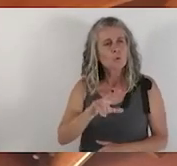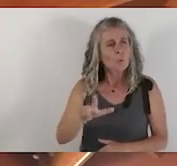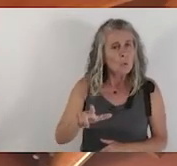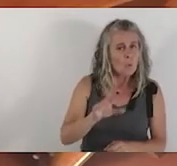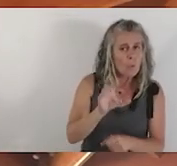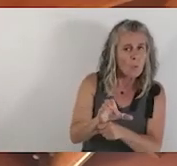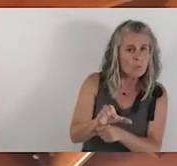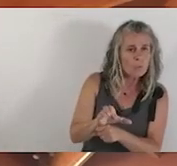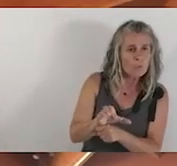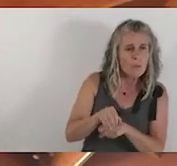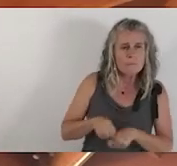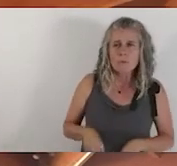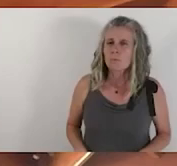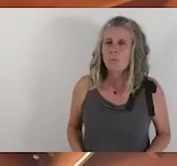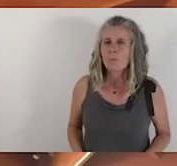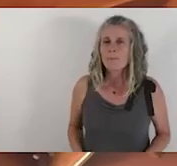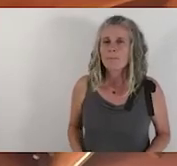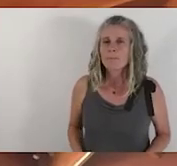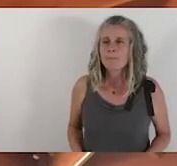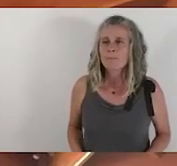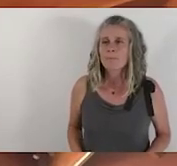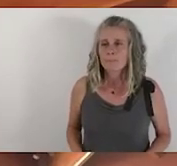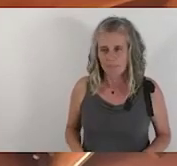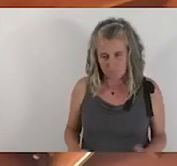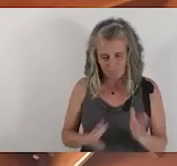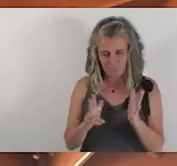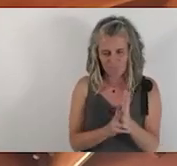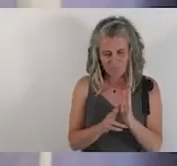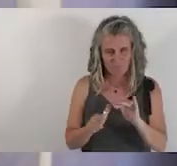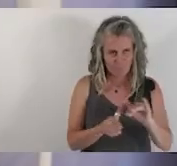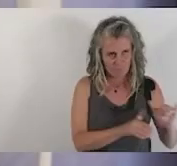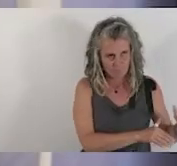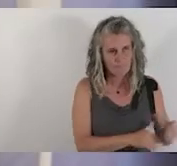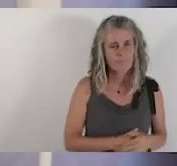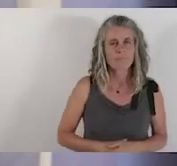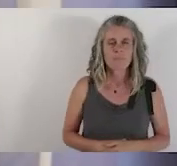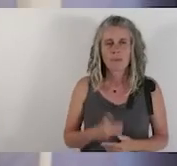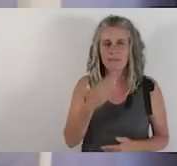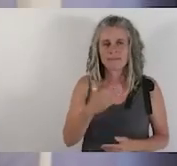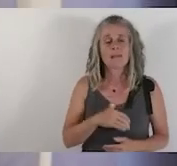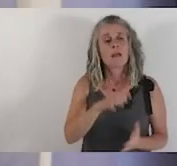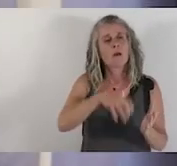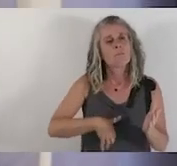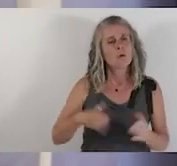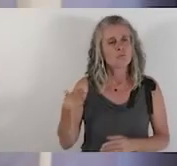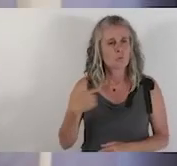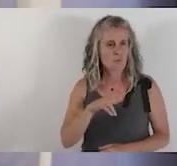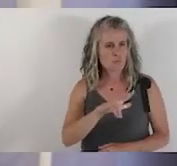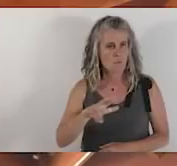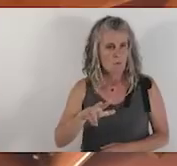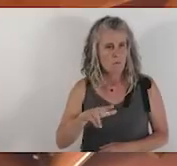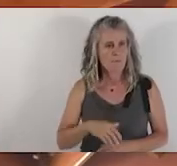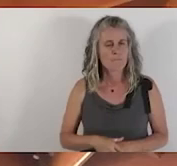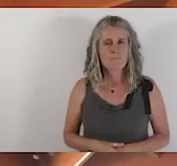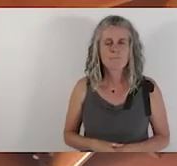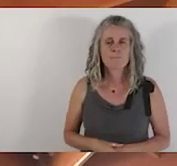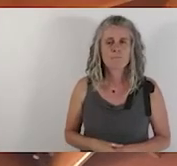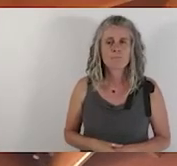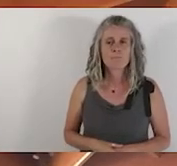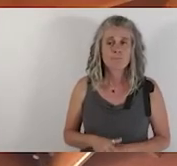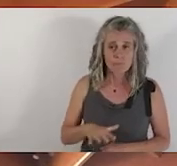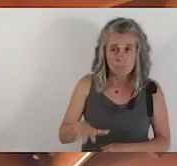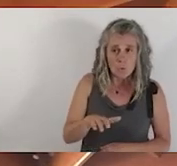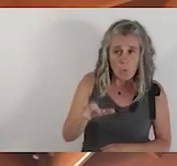contre, des abstentions? Merci. Avis favorable du Conseil sur le rapport 33. Y a-t-il